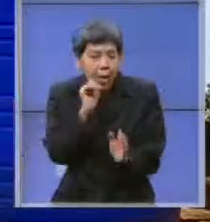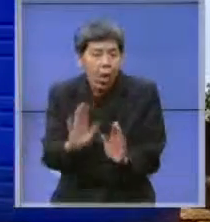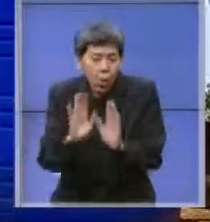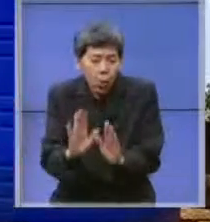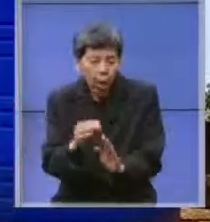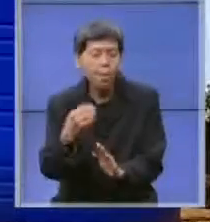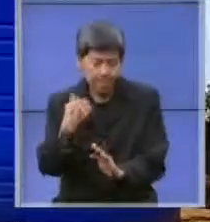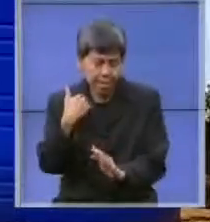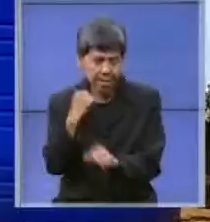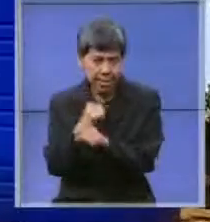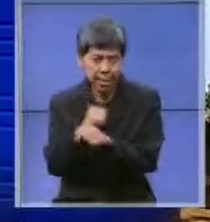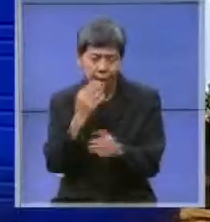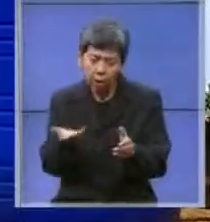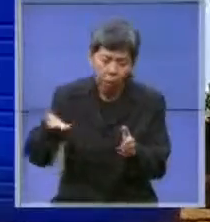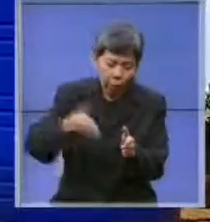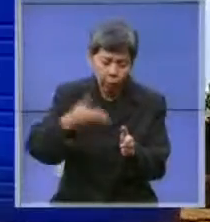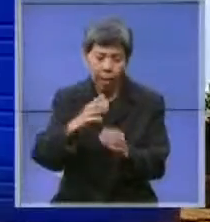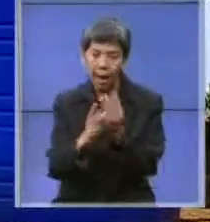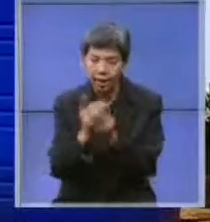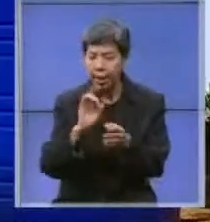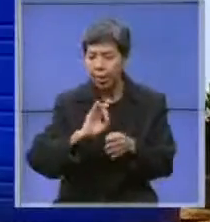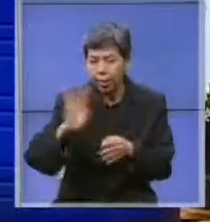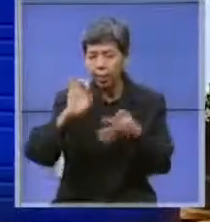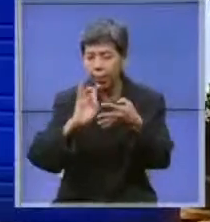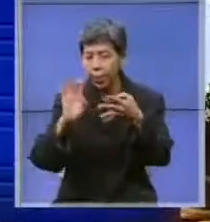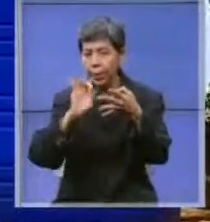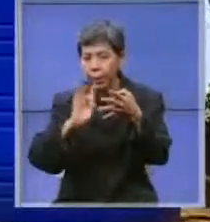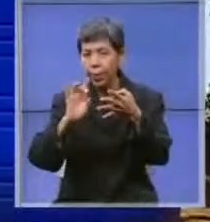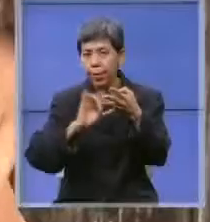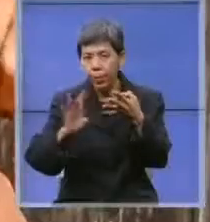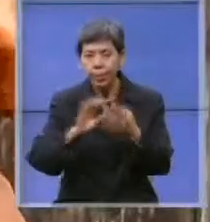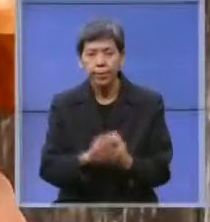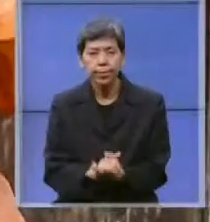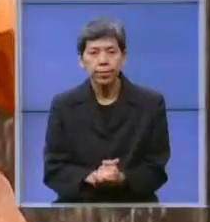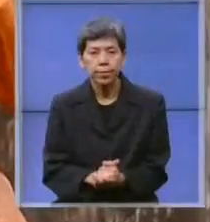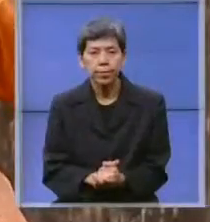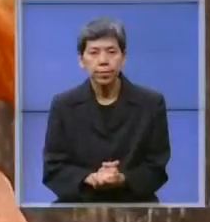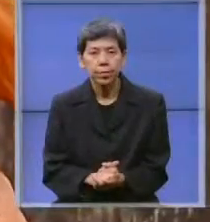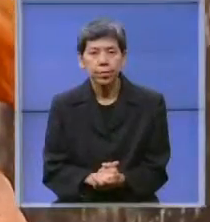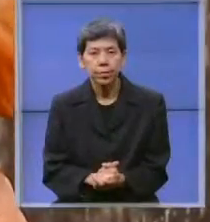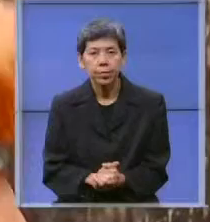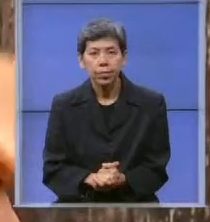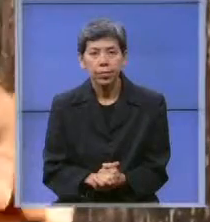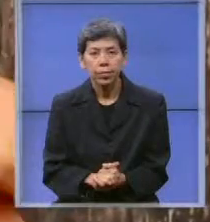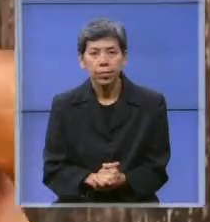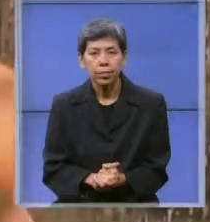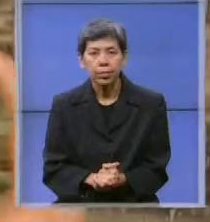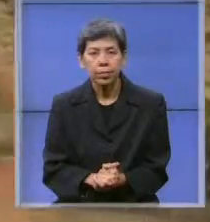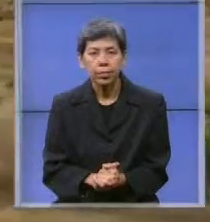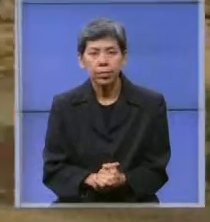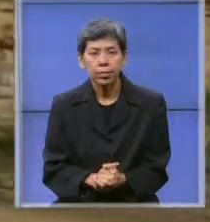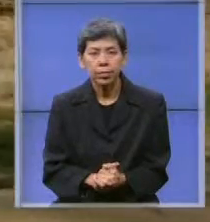าหมู่บ้านโดยจะเติมน้ำดื่มให้อาทิตย์ละหนึ่งครั้งค่ะ มันคล้ายๆมันมีอย่างนี้กันอยู่มัน